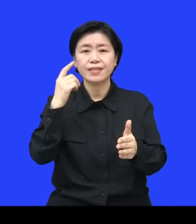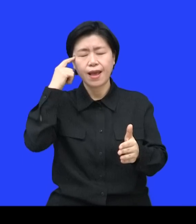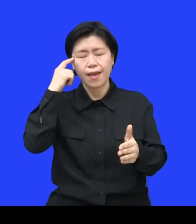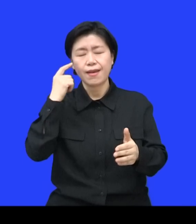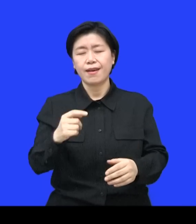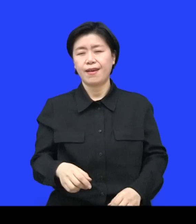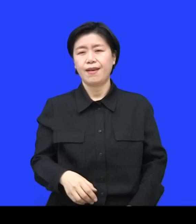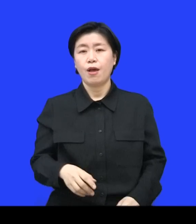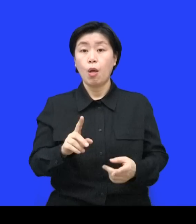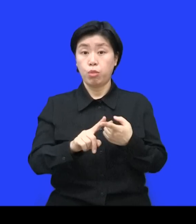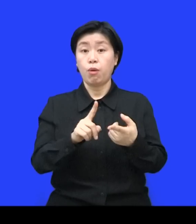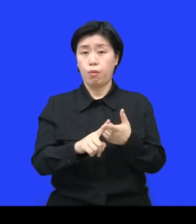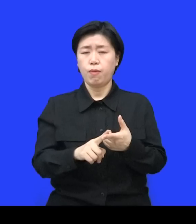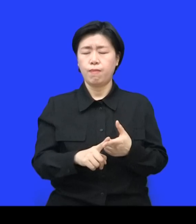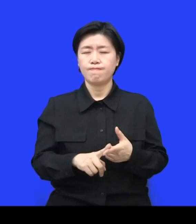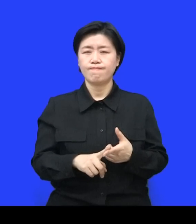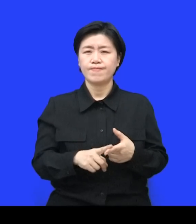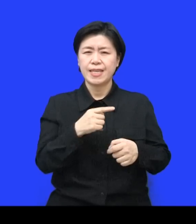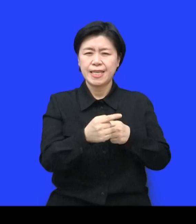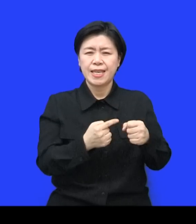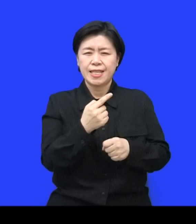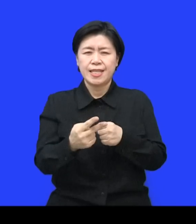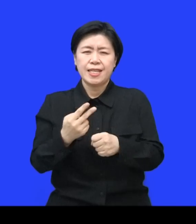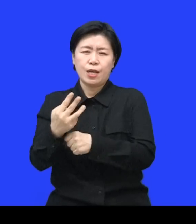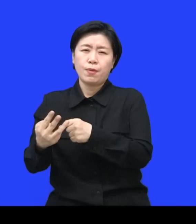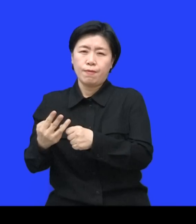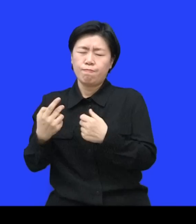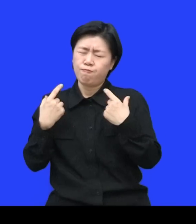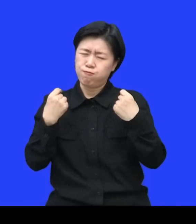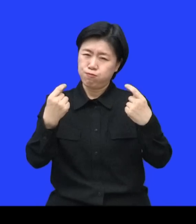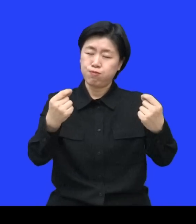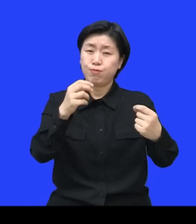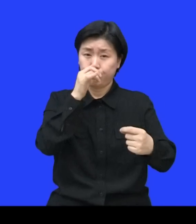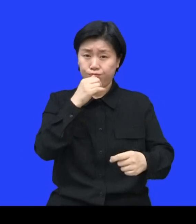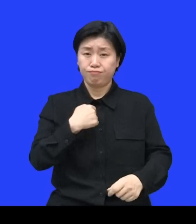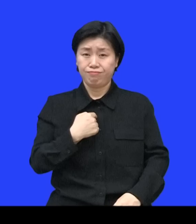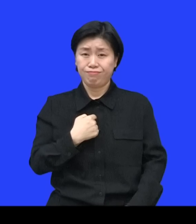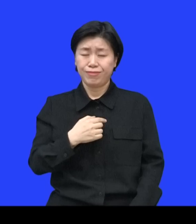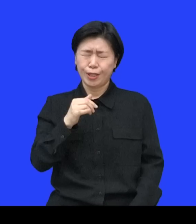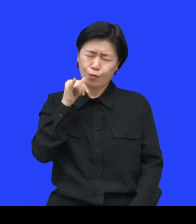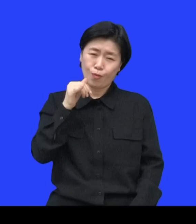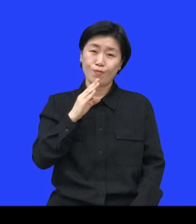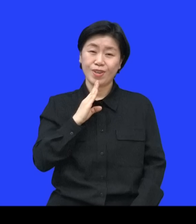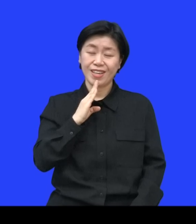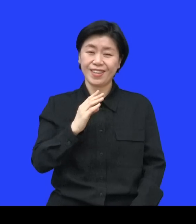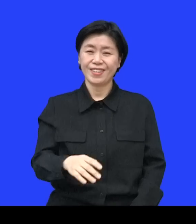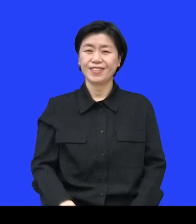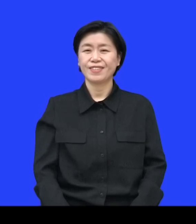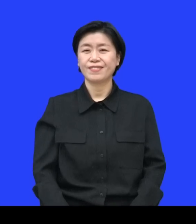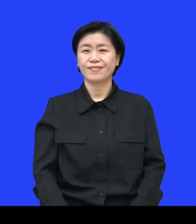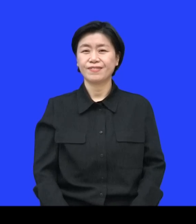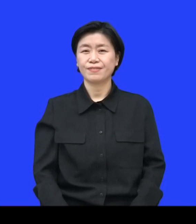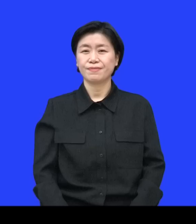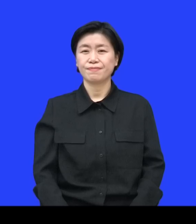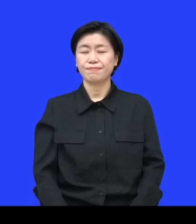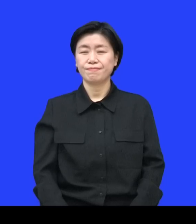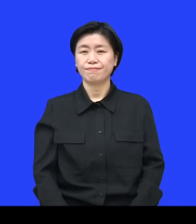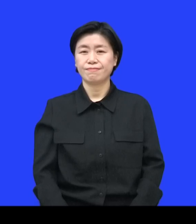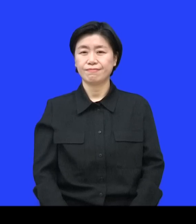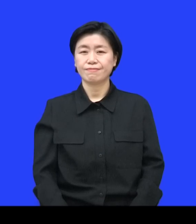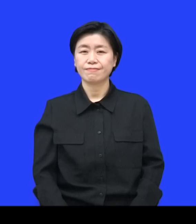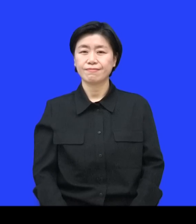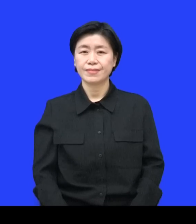패턴을 계속해서 지켰던 부인할 수 없는 게임 중독의 재밌는 인생이 아니 근데 있었습니다. 지금이야 이렇게 좀